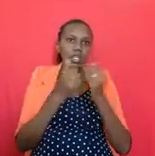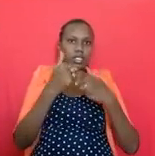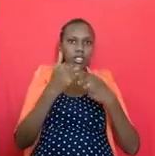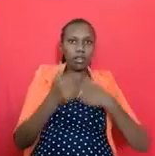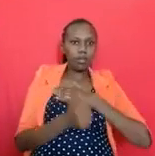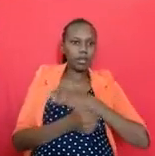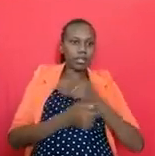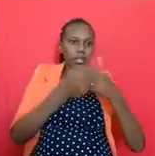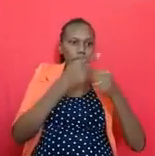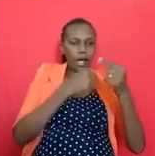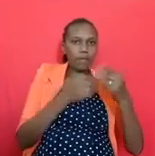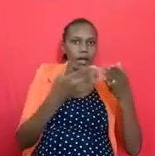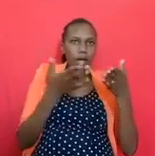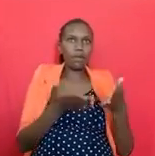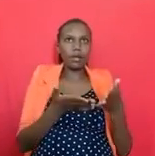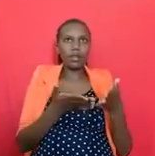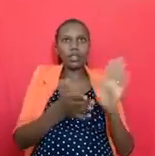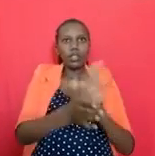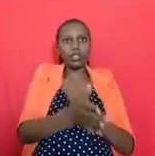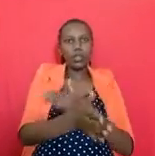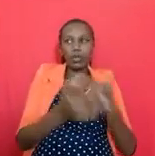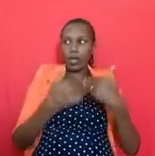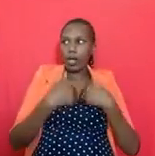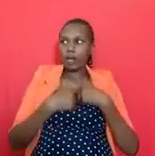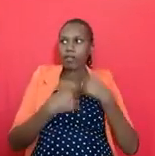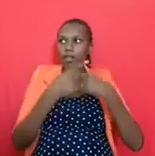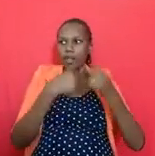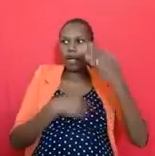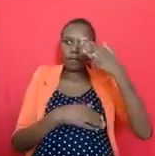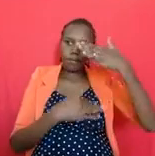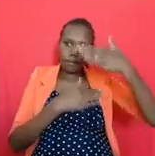2019-2020, kindly come over onyango tuheruibu nigetha makuhiririe.